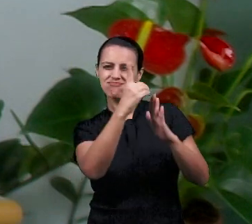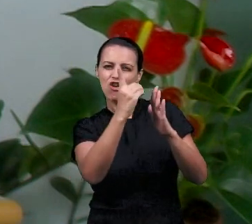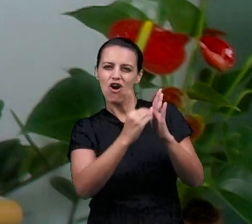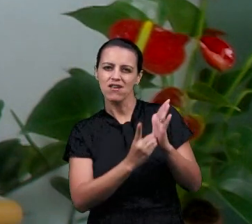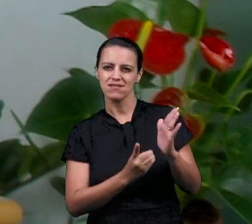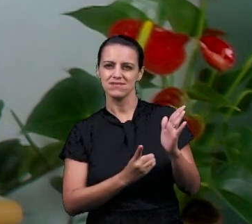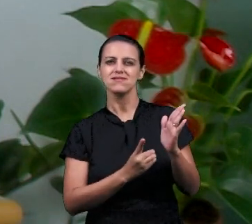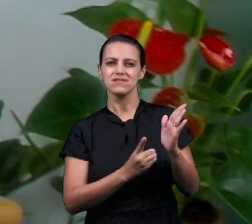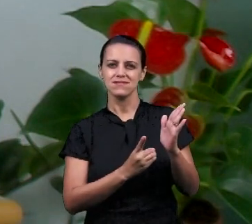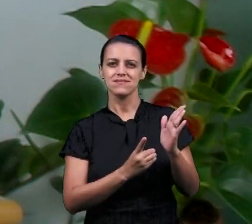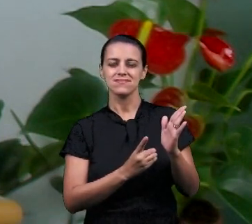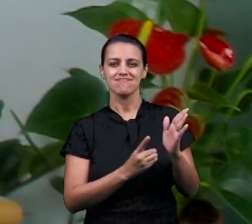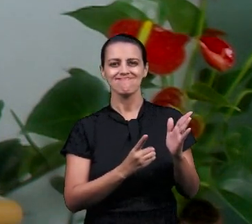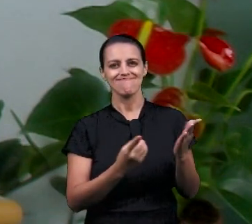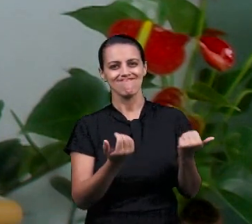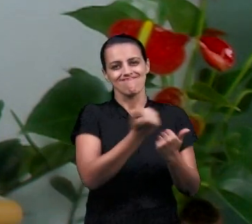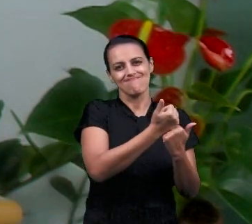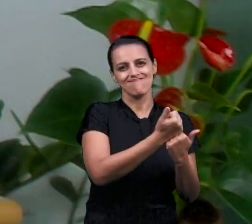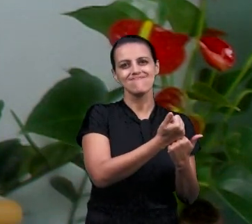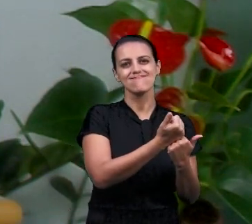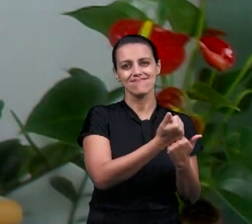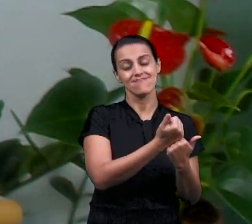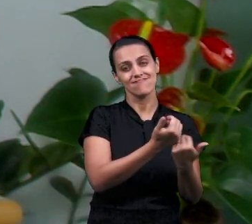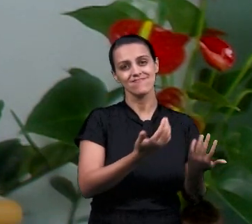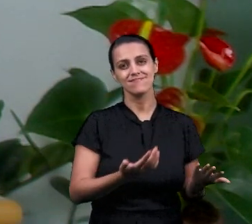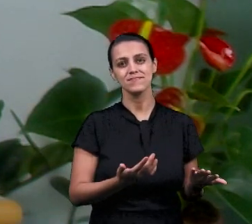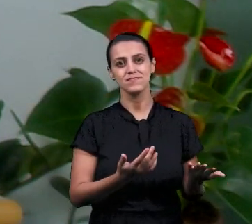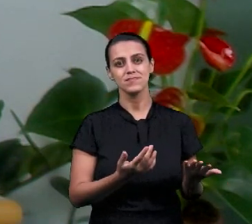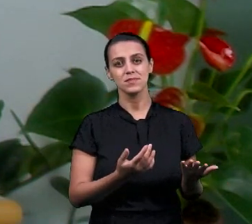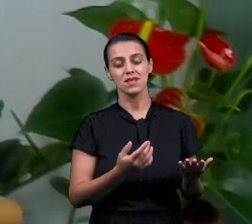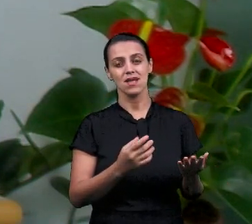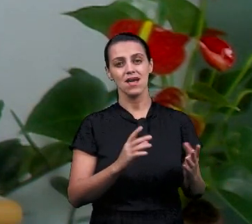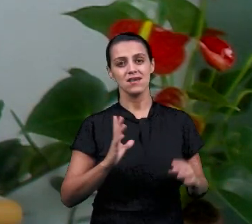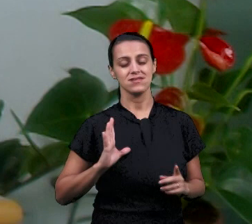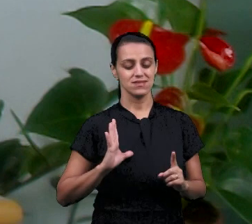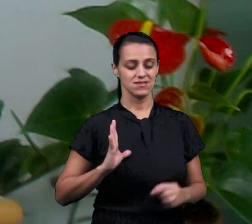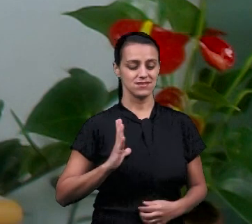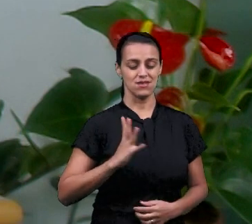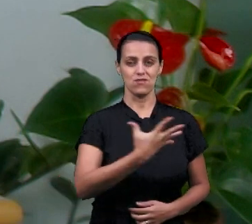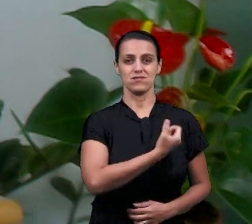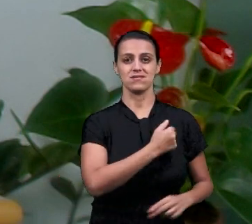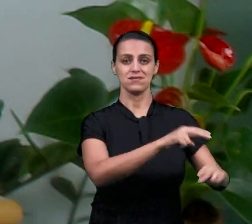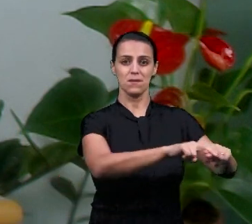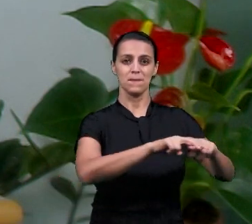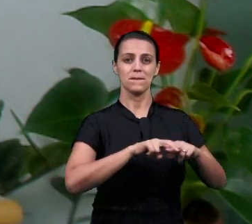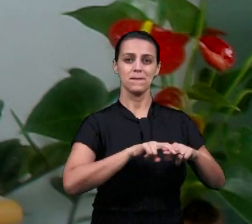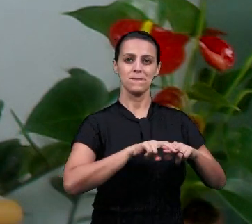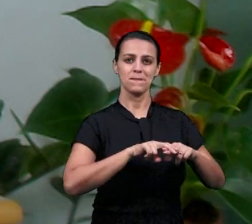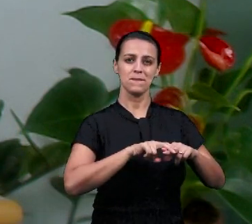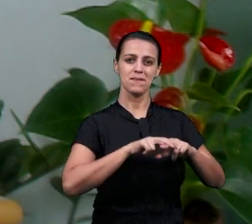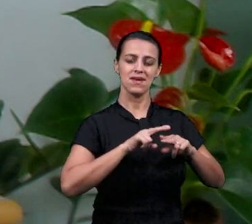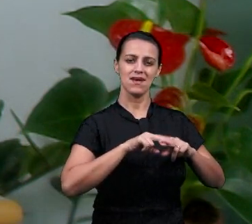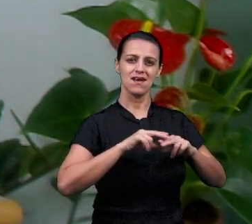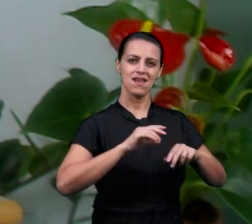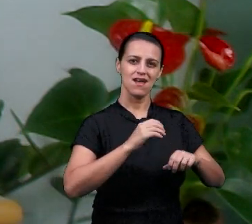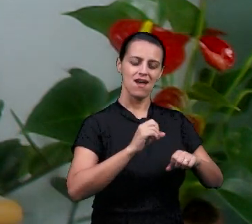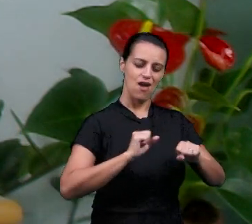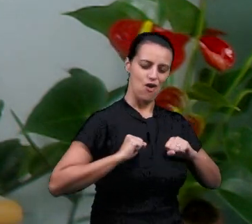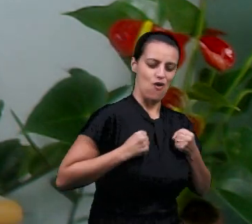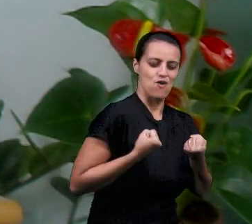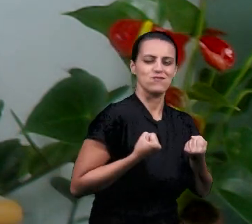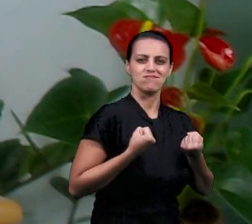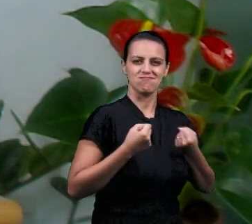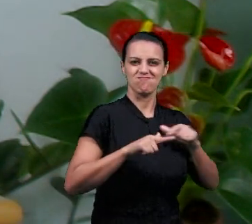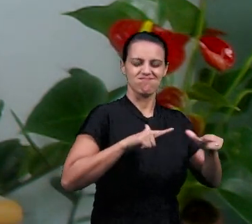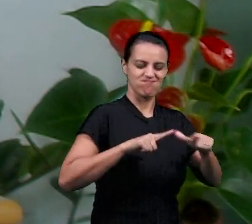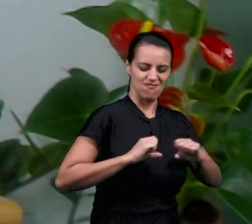entre vers les dogmes. Donc, le salut devient par les œuvres.